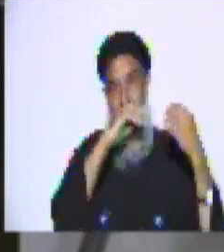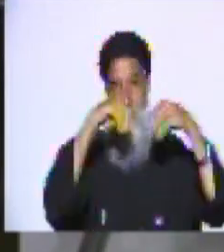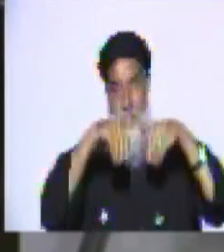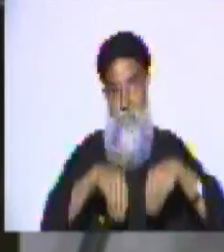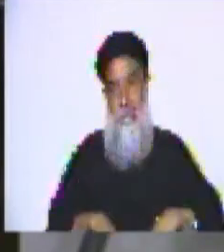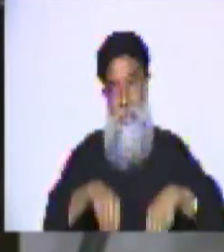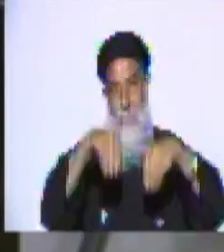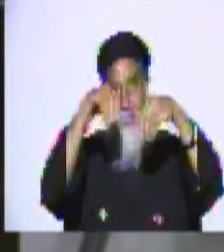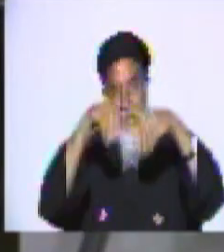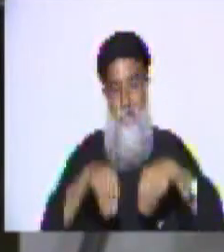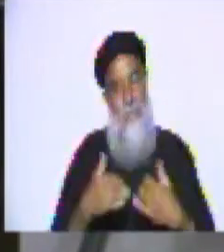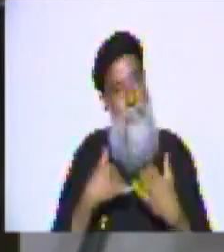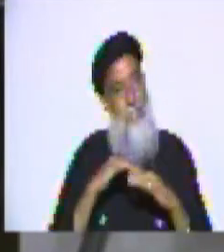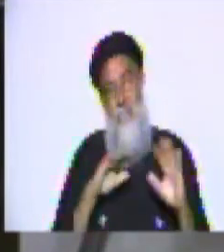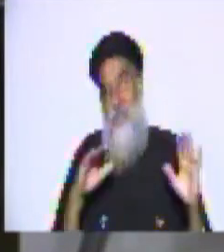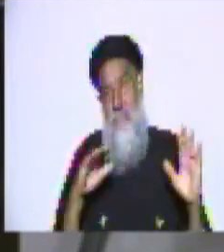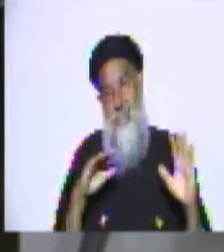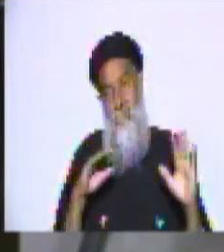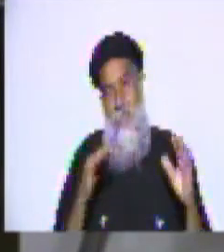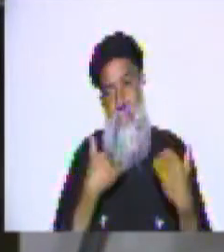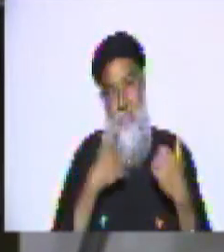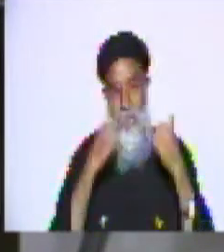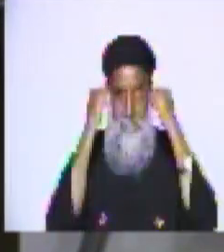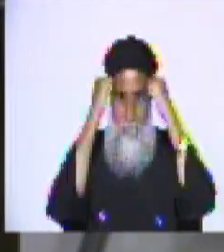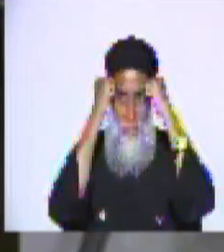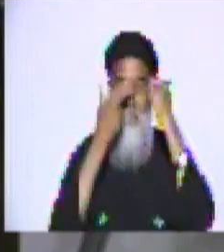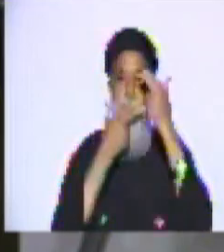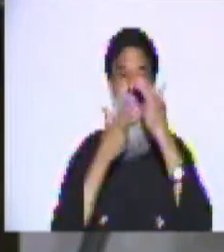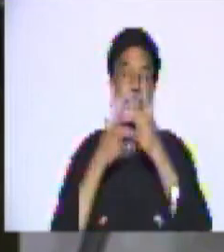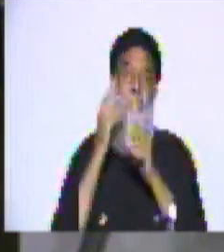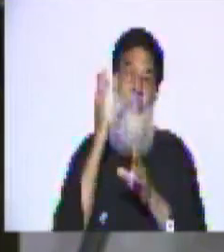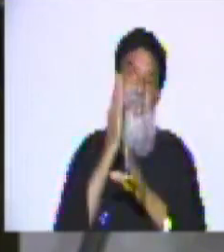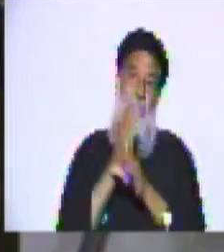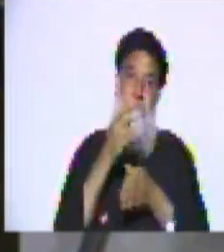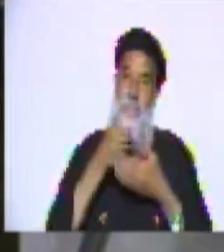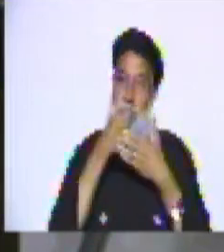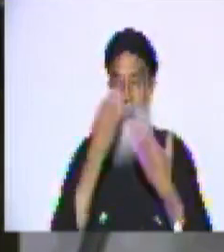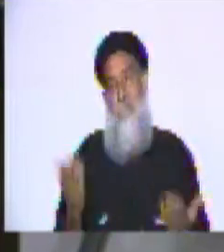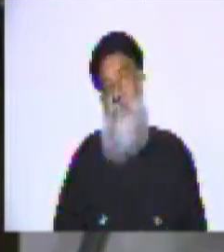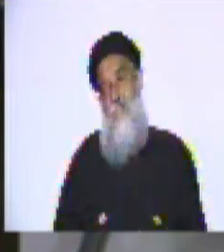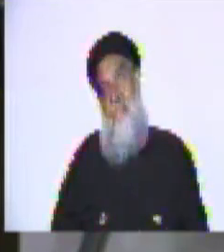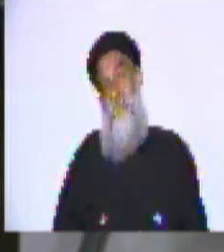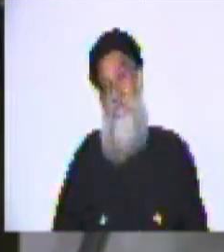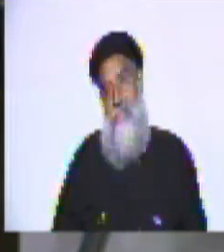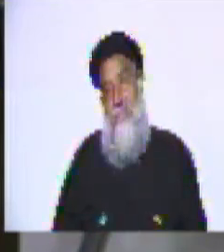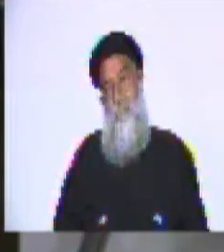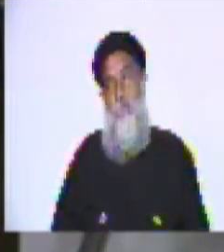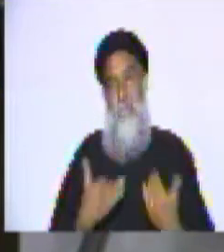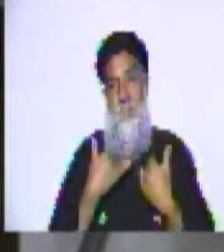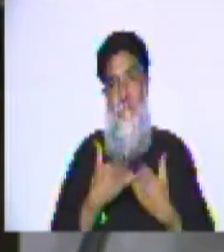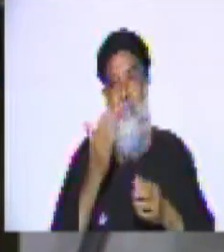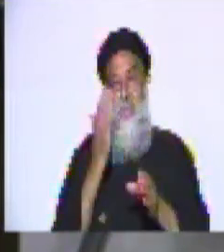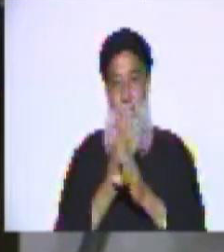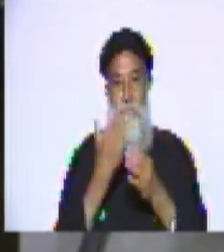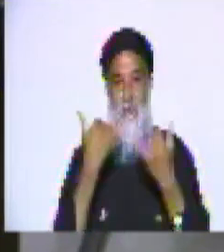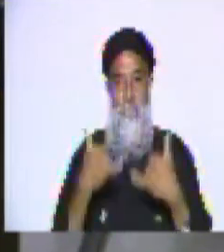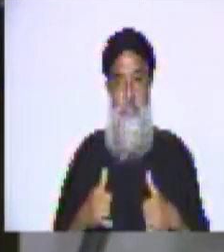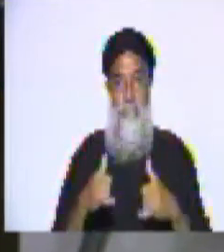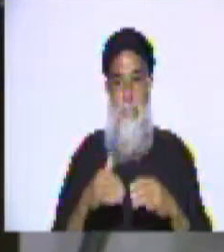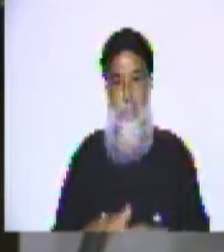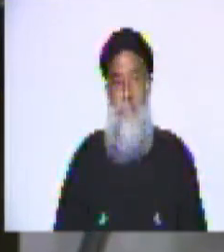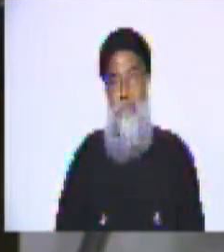للكبار. بدون توبة ما يقدرش يتناول، خد بالك، بدون توبة اعترافه يبقى مالوش